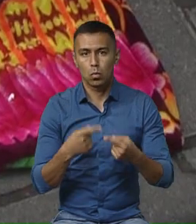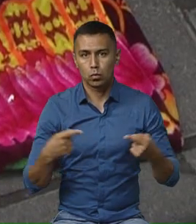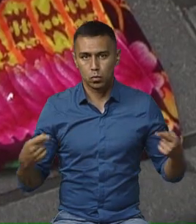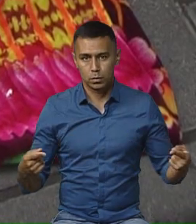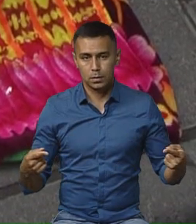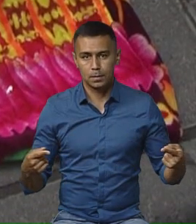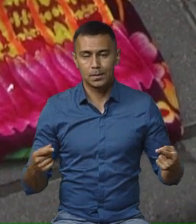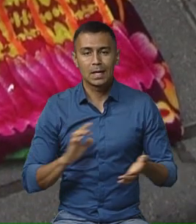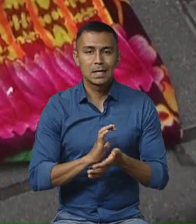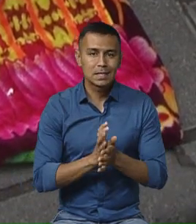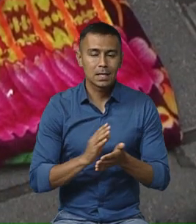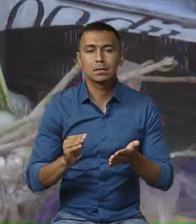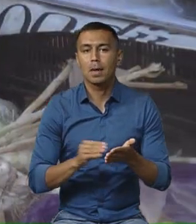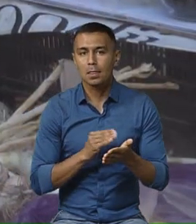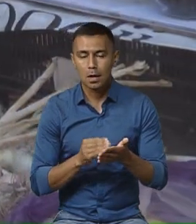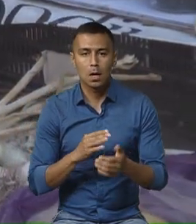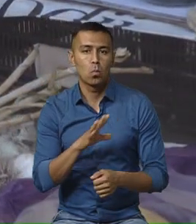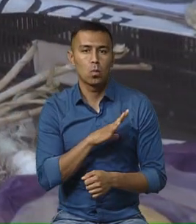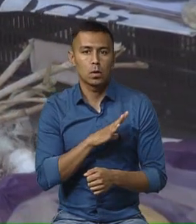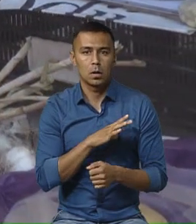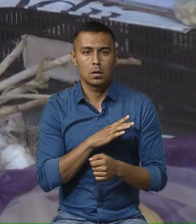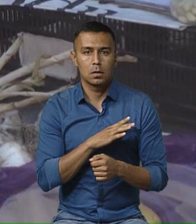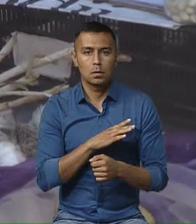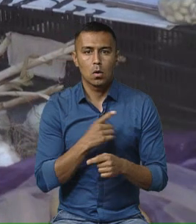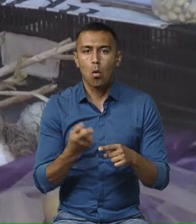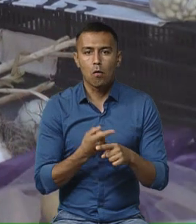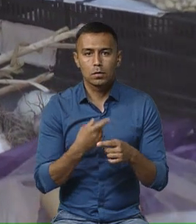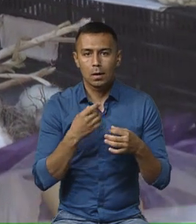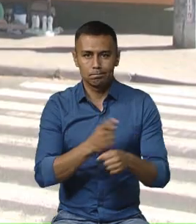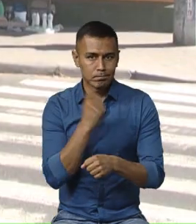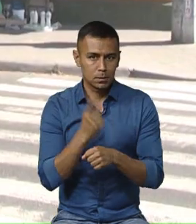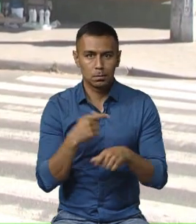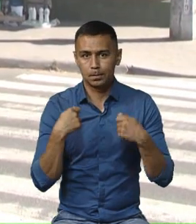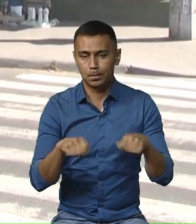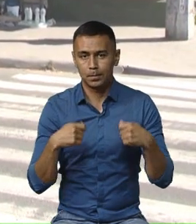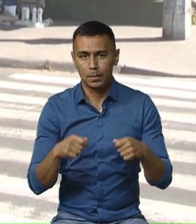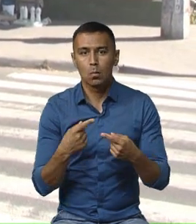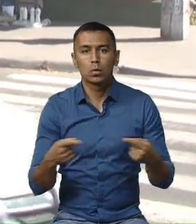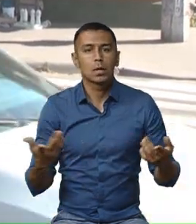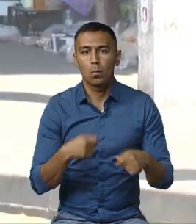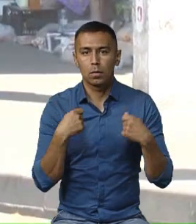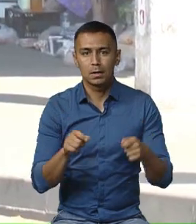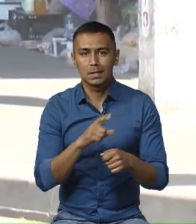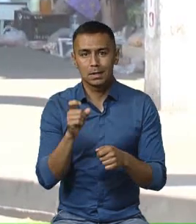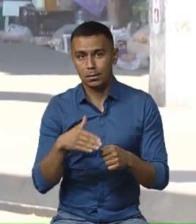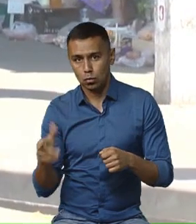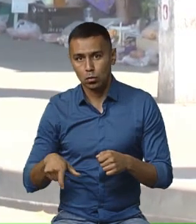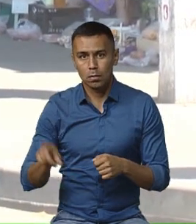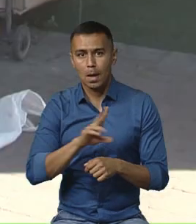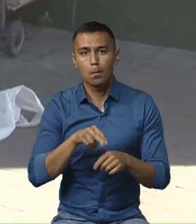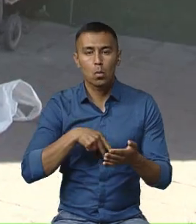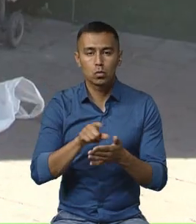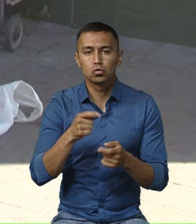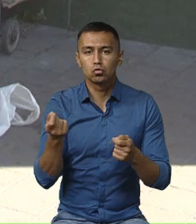продукції, сир, сметана, були овочі не допущені до реалізації також. Продукція, яка продається з тротуарів, не проходить